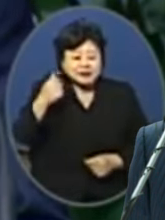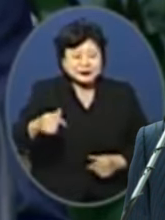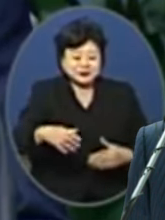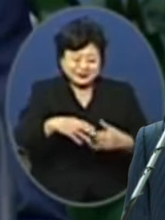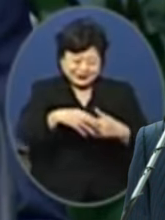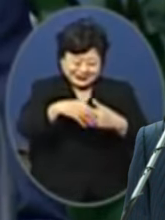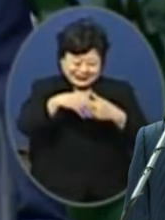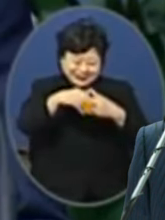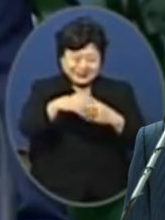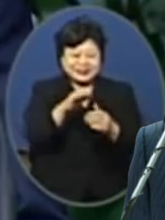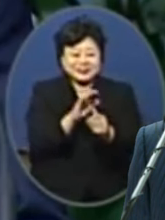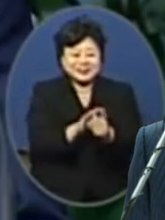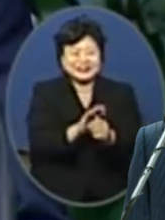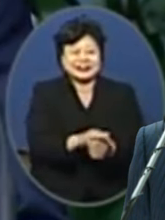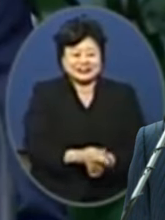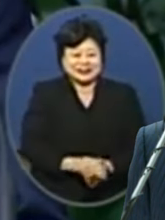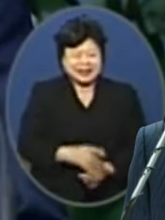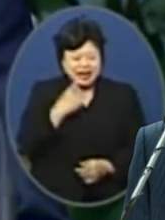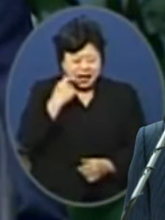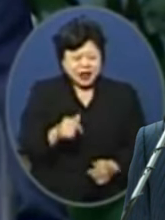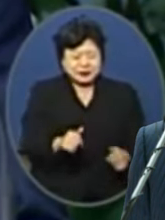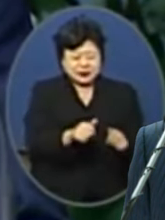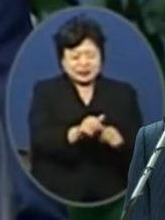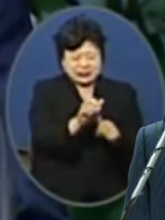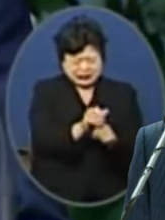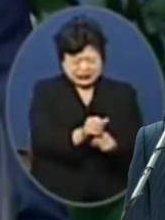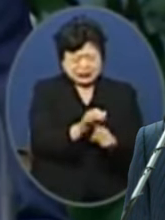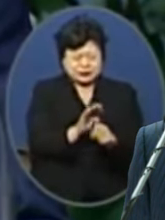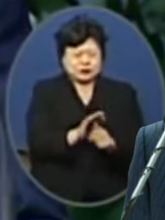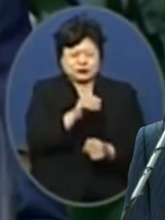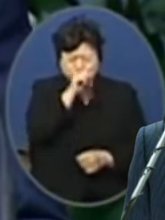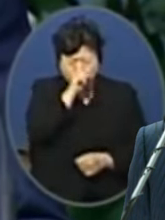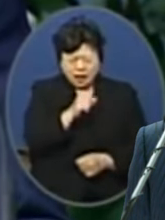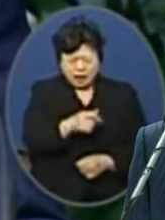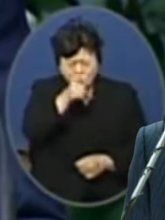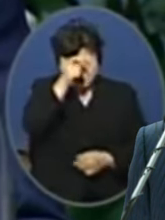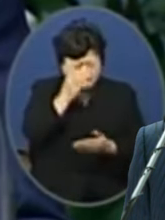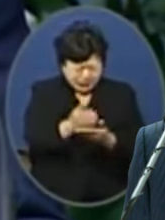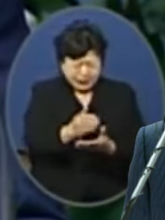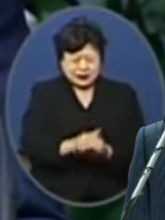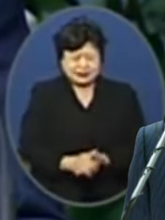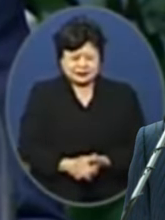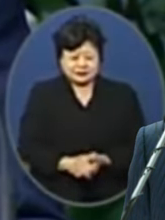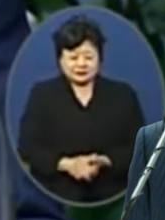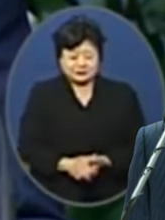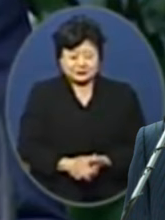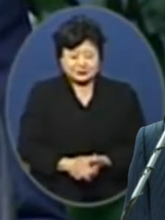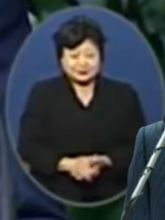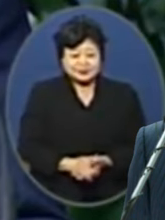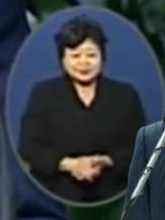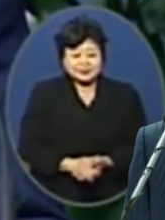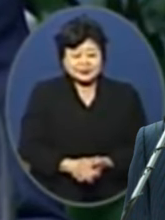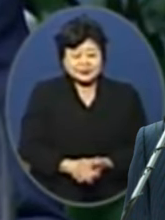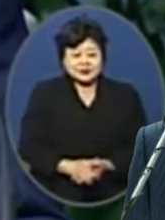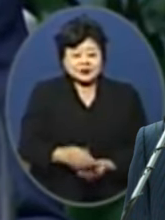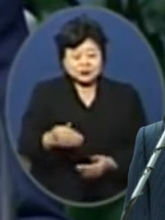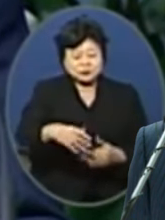손을 잡고서 봐라 아버지가 곁에 있어서 잡아 주겠다고 하는데 왜 고집을 부리고 가다가 넘어지니